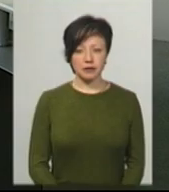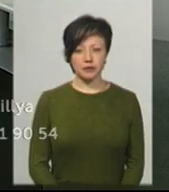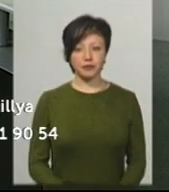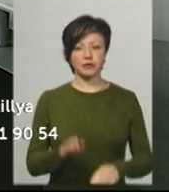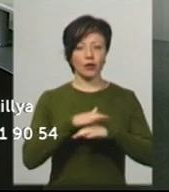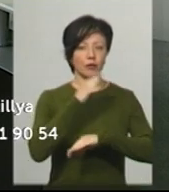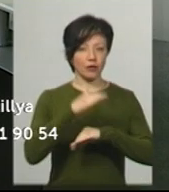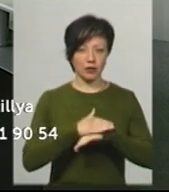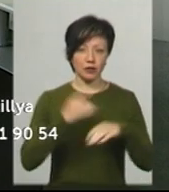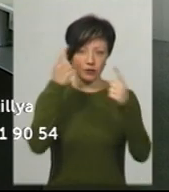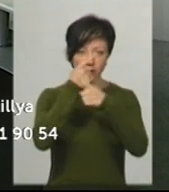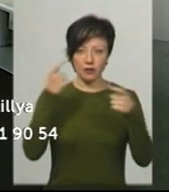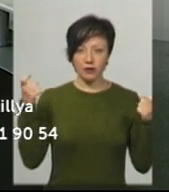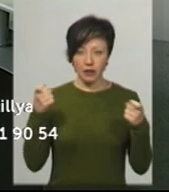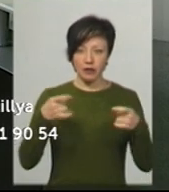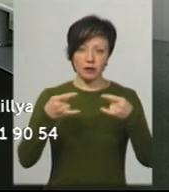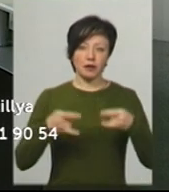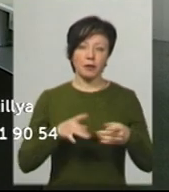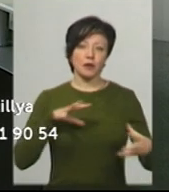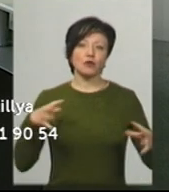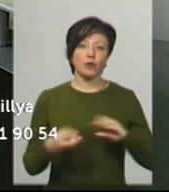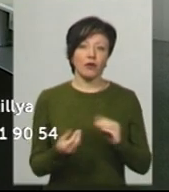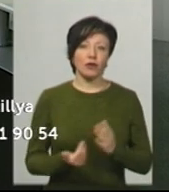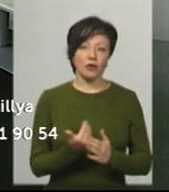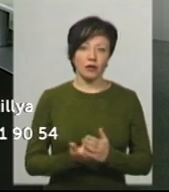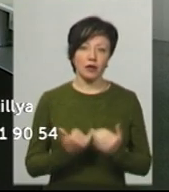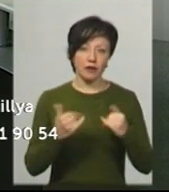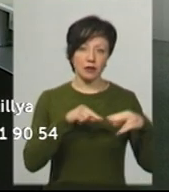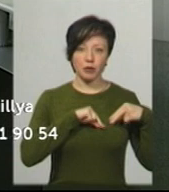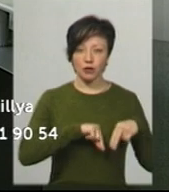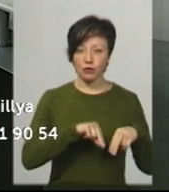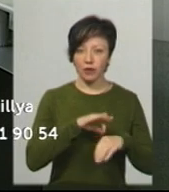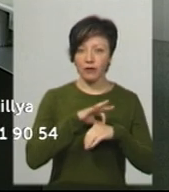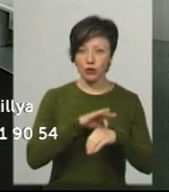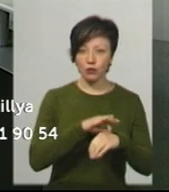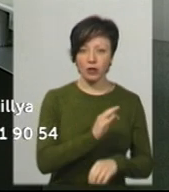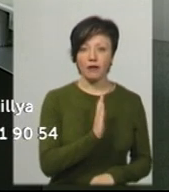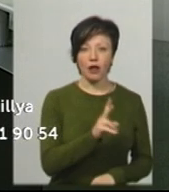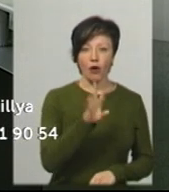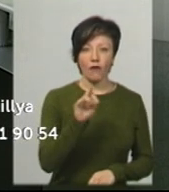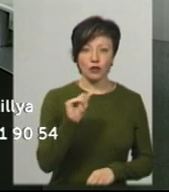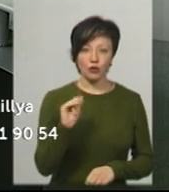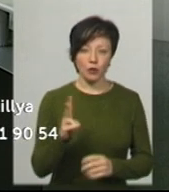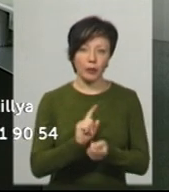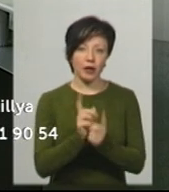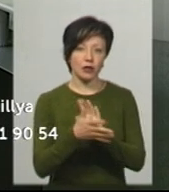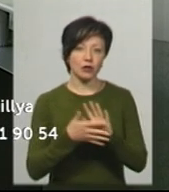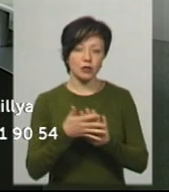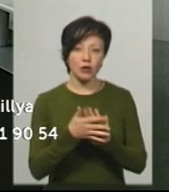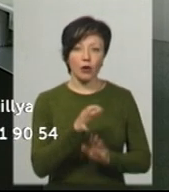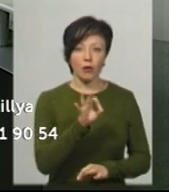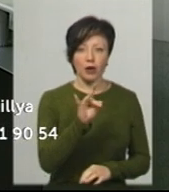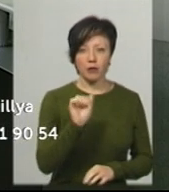Доброго вечора! В ефірі на Суспільному підсумковий випуск новин. У студії для вас працює ведуча Валерія Ковальчук. На жестову мову